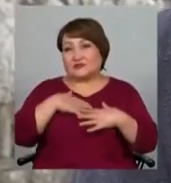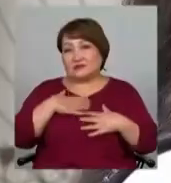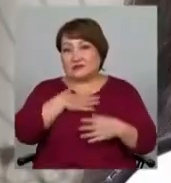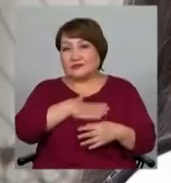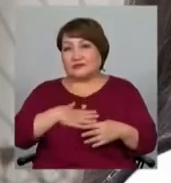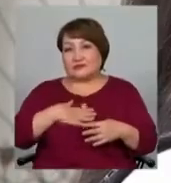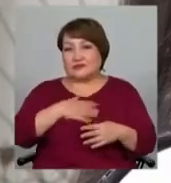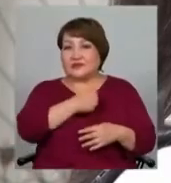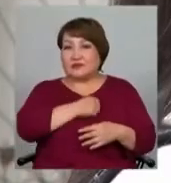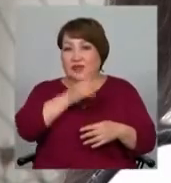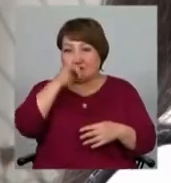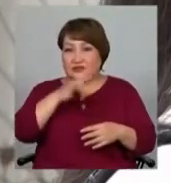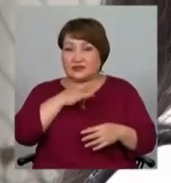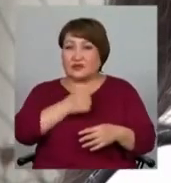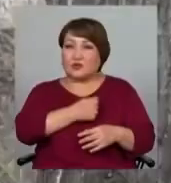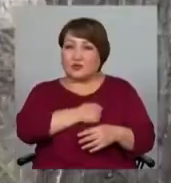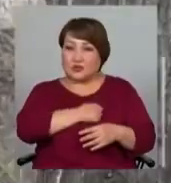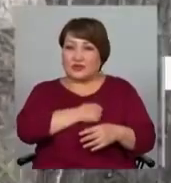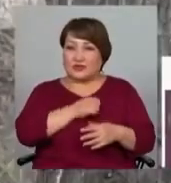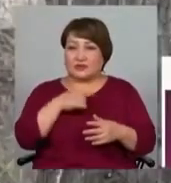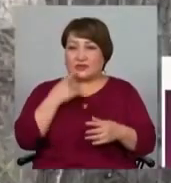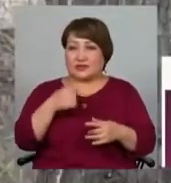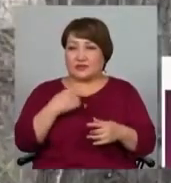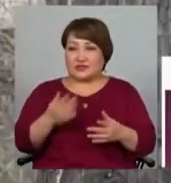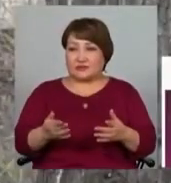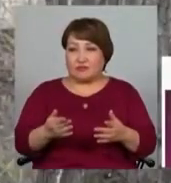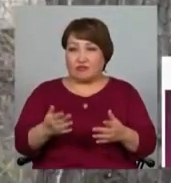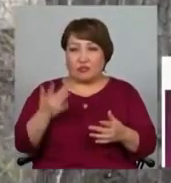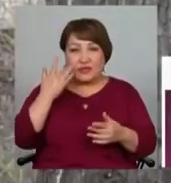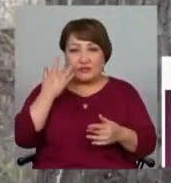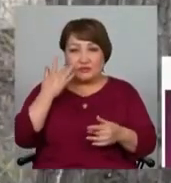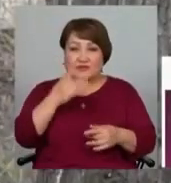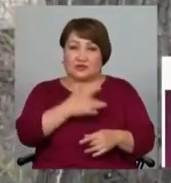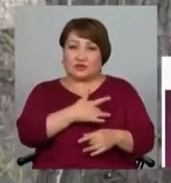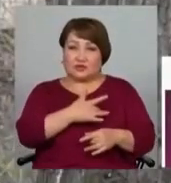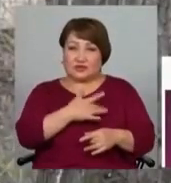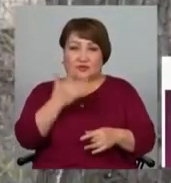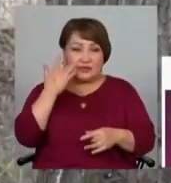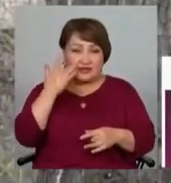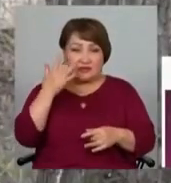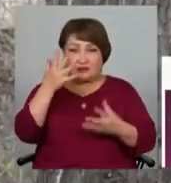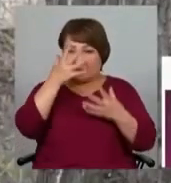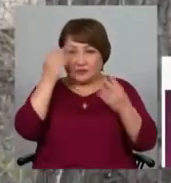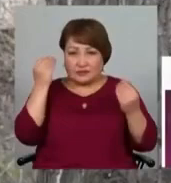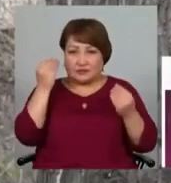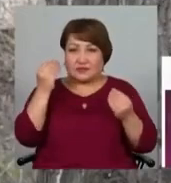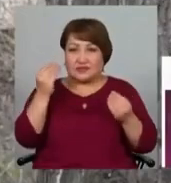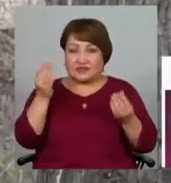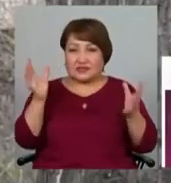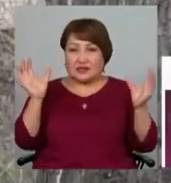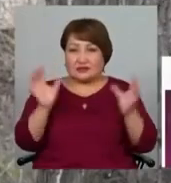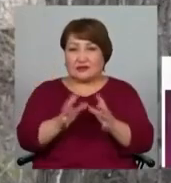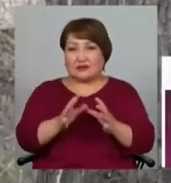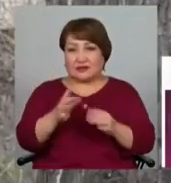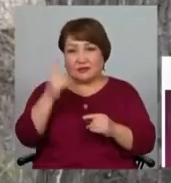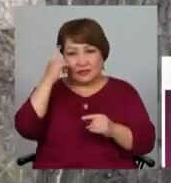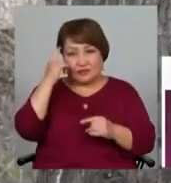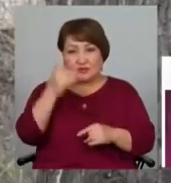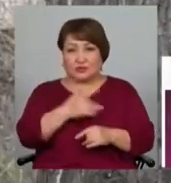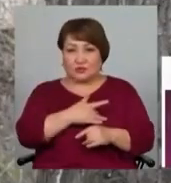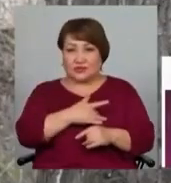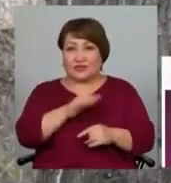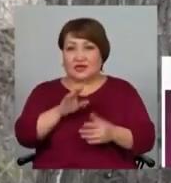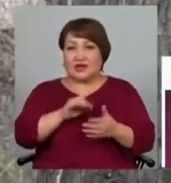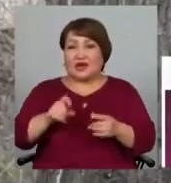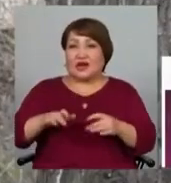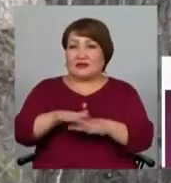айтамыз. Жарқын бейнесі біздің жүрегімізді әр уақытта сақталады. Халықтың жазушысы өмірден өтіп